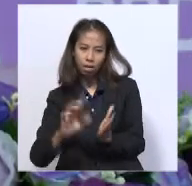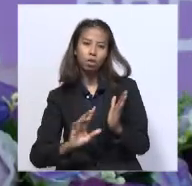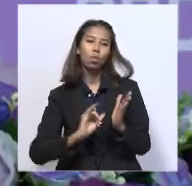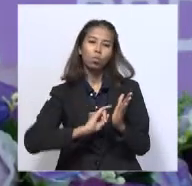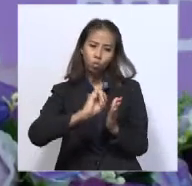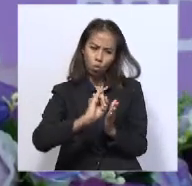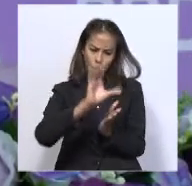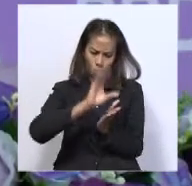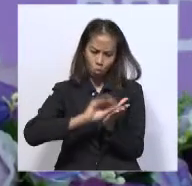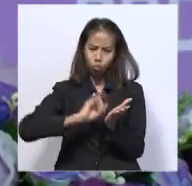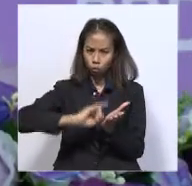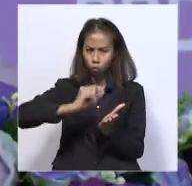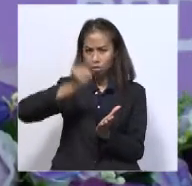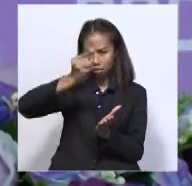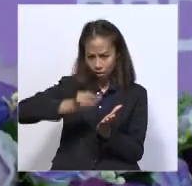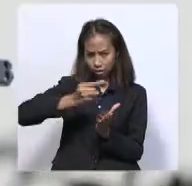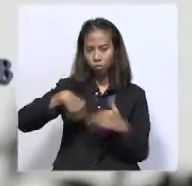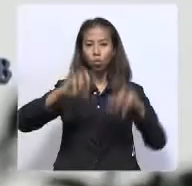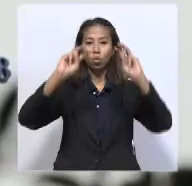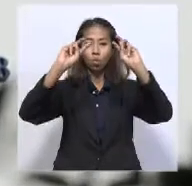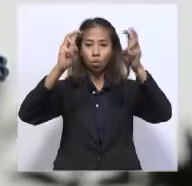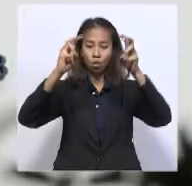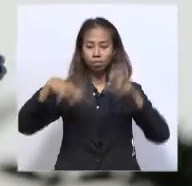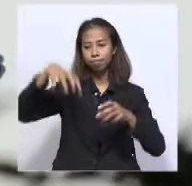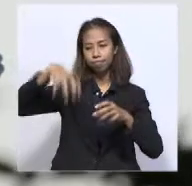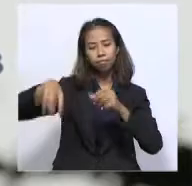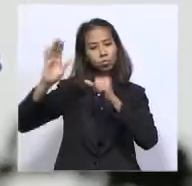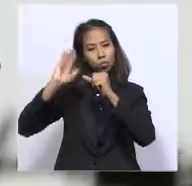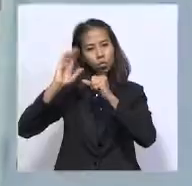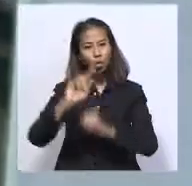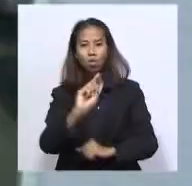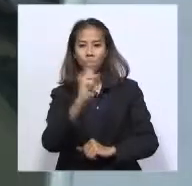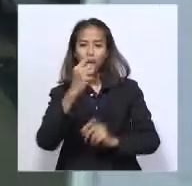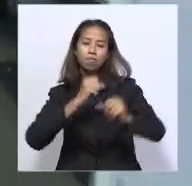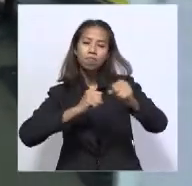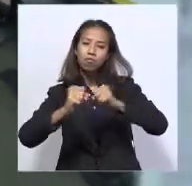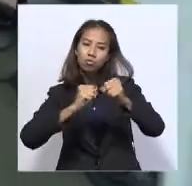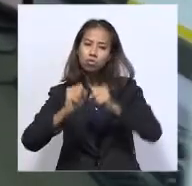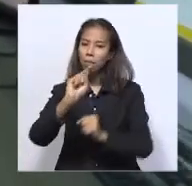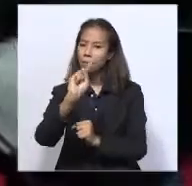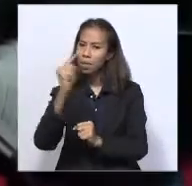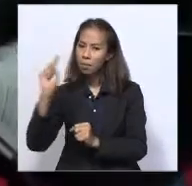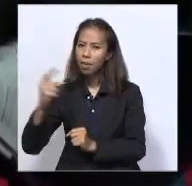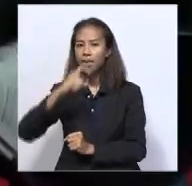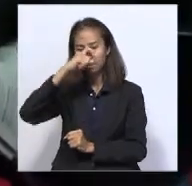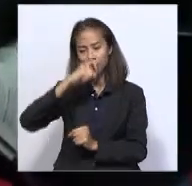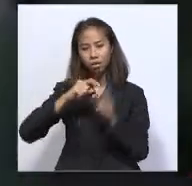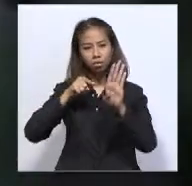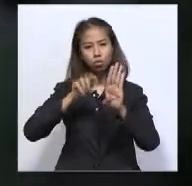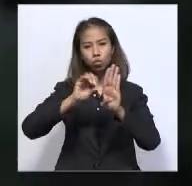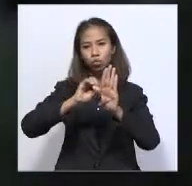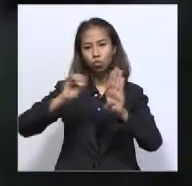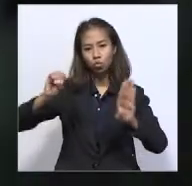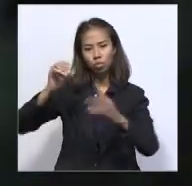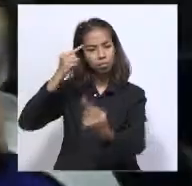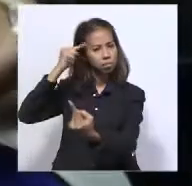เชื่อถือได้ภายใต้แนวคิดกรมประชาสัมพันธ์ยุคใหม่สร้างสรรค์สื่อยุคใหม่ไทยแลนด์ 4.0 ที่มีเป้า